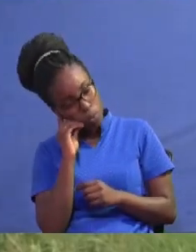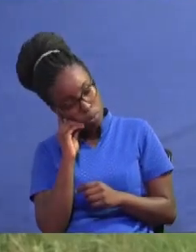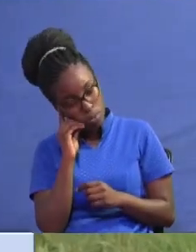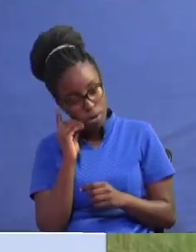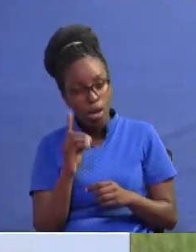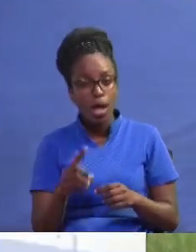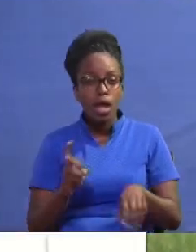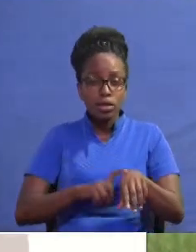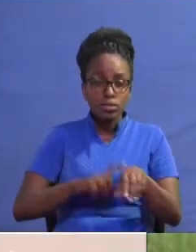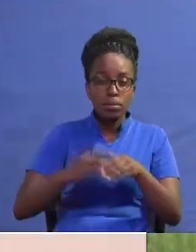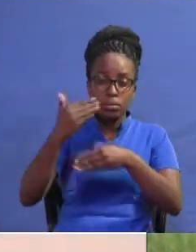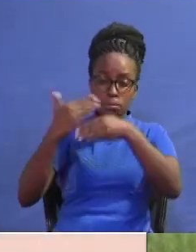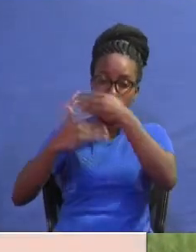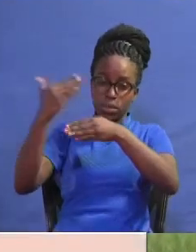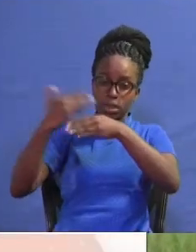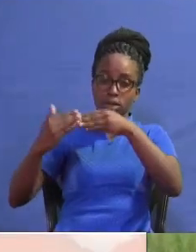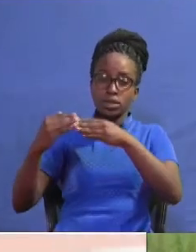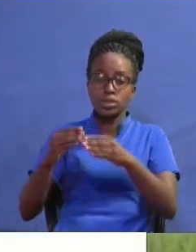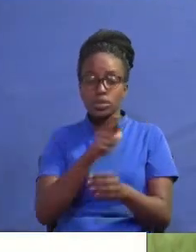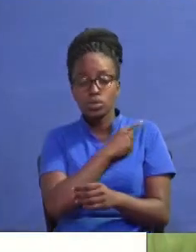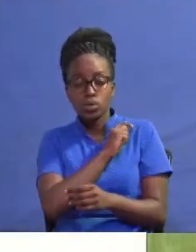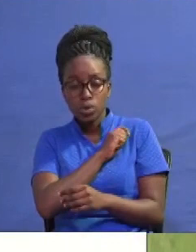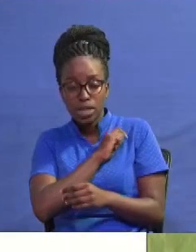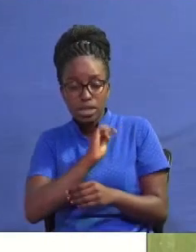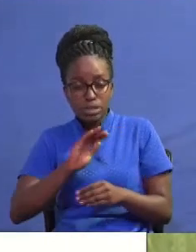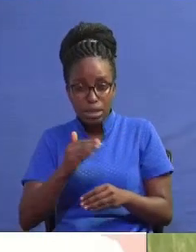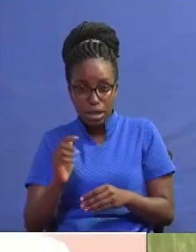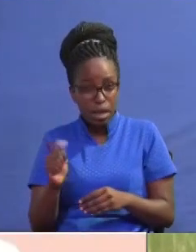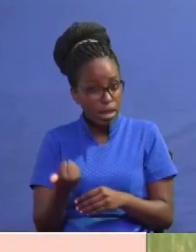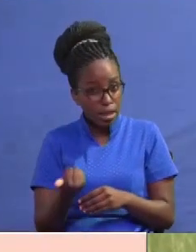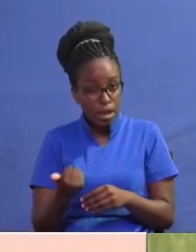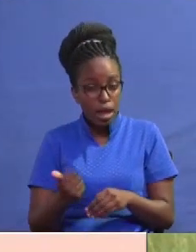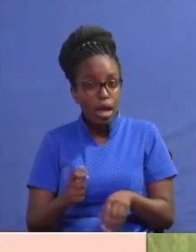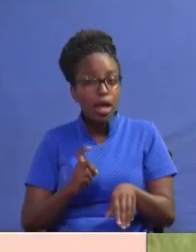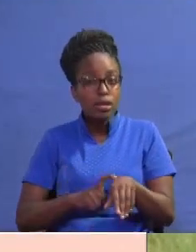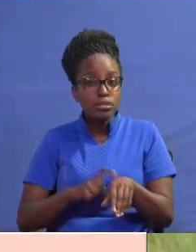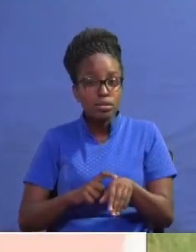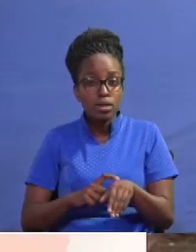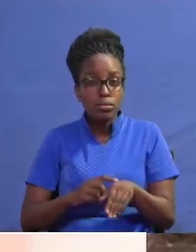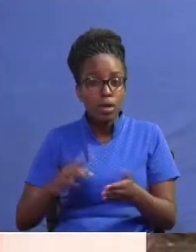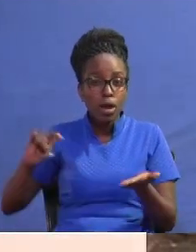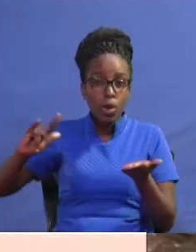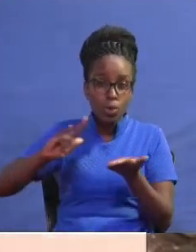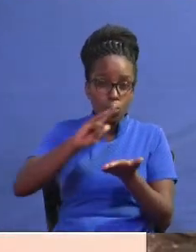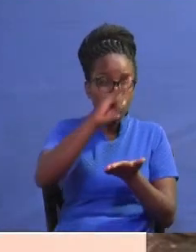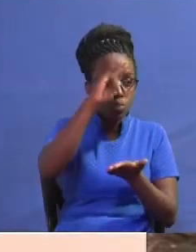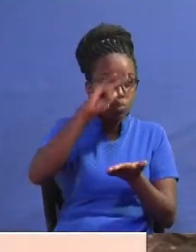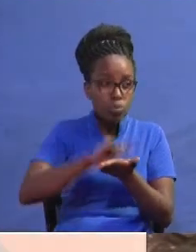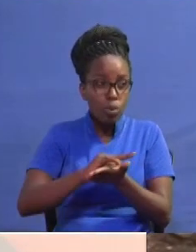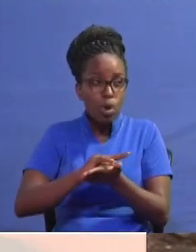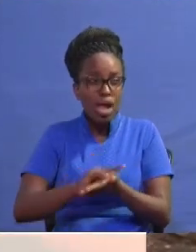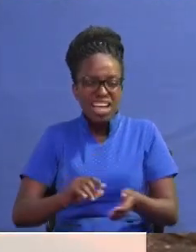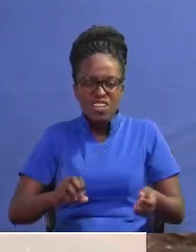zingine. Kulingana na mwalimu mkuu wa shule hiyo Gloria Waidera, vyoo 16 pekee ndivyo vilivyoponea maporomoko hayo kati ya